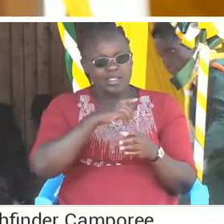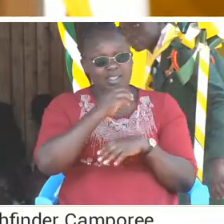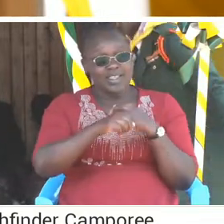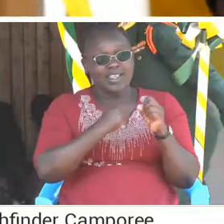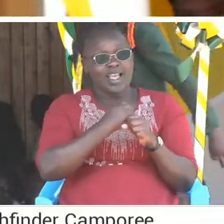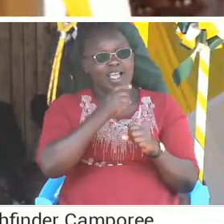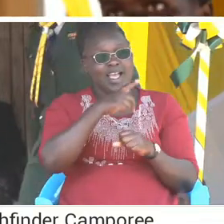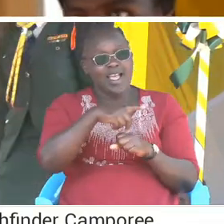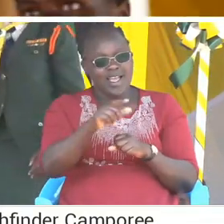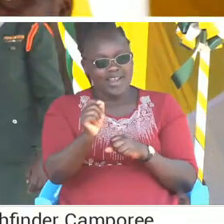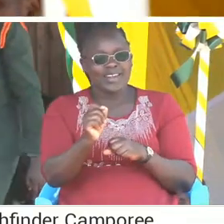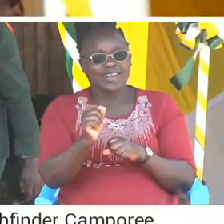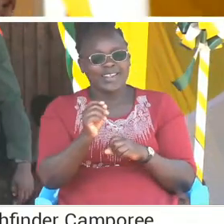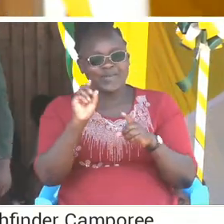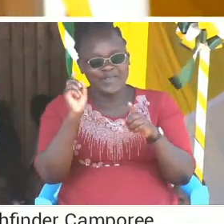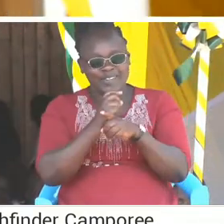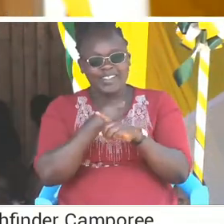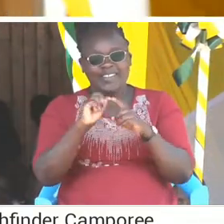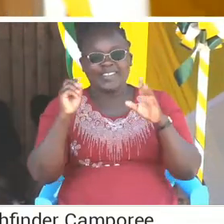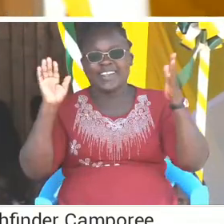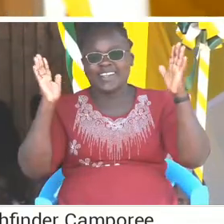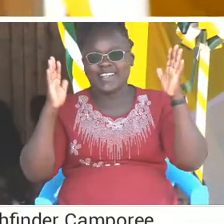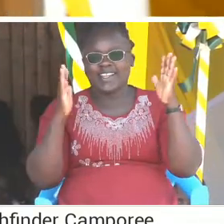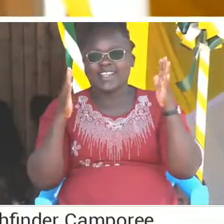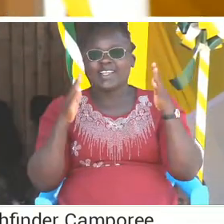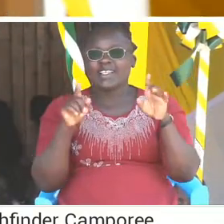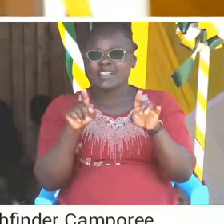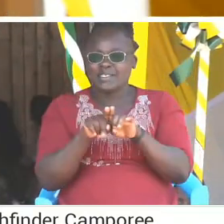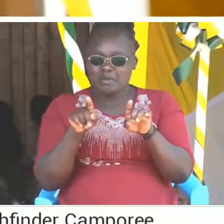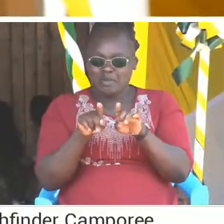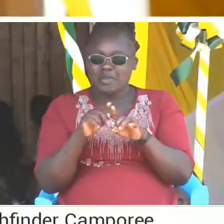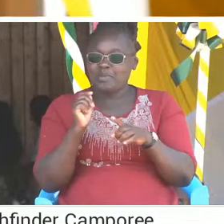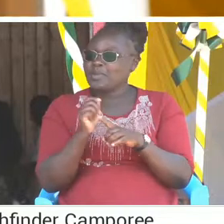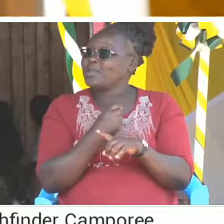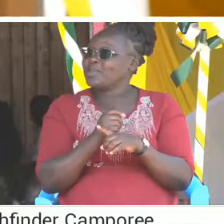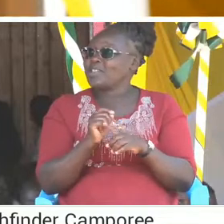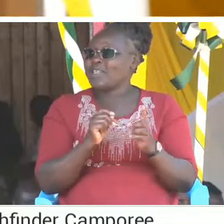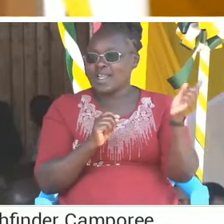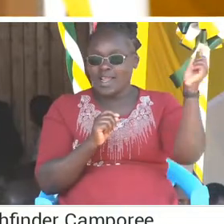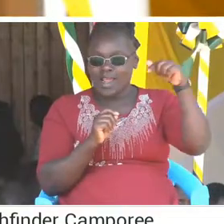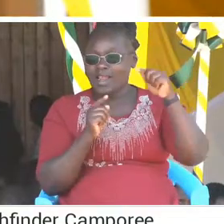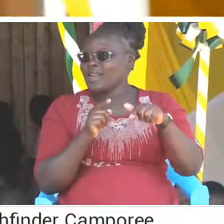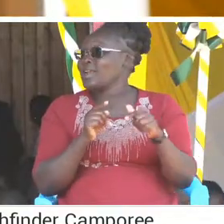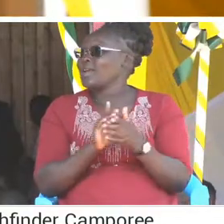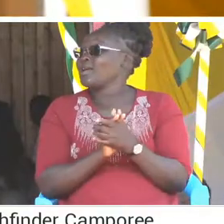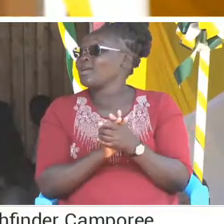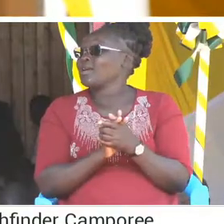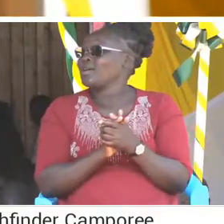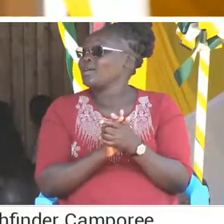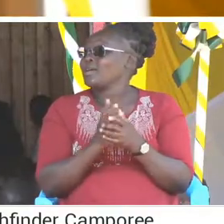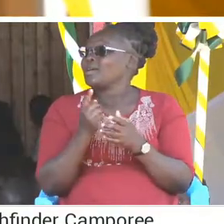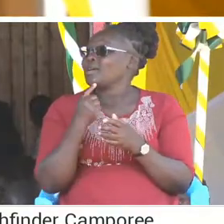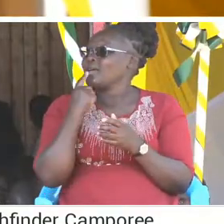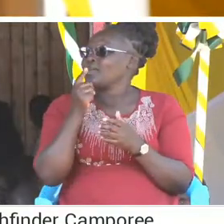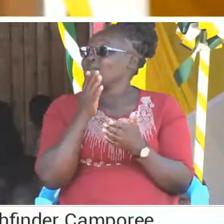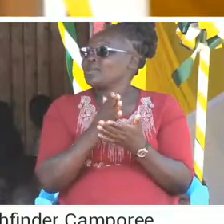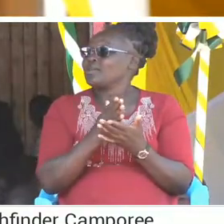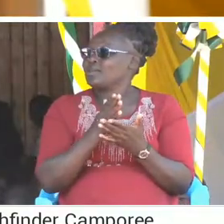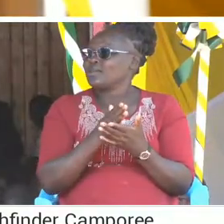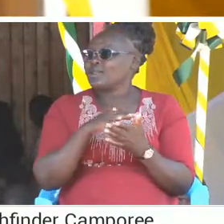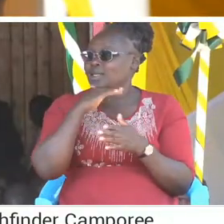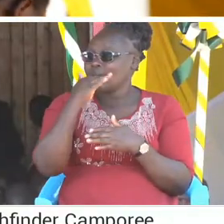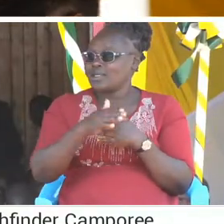trainers ambao wana train Camporee. Ndio tuweze kutoa huduma ya kipekee tukijiandaa kwenda